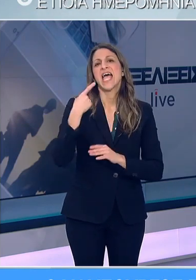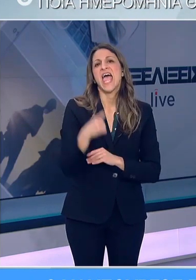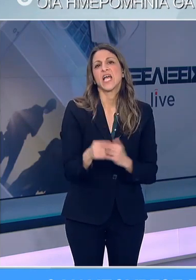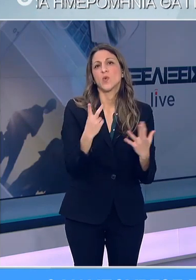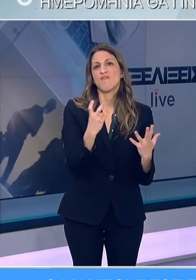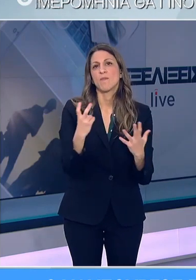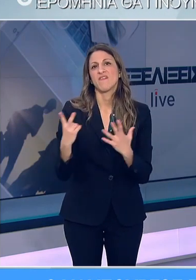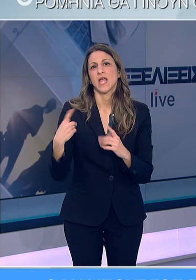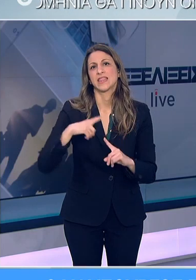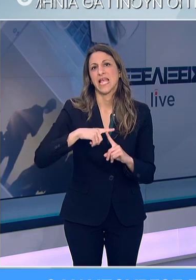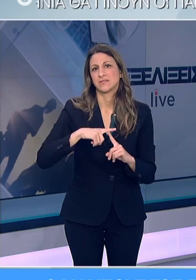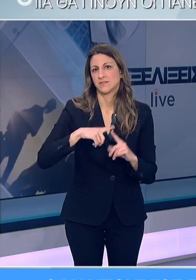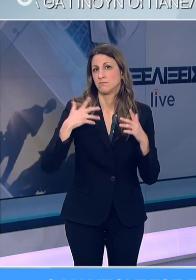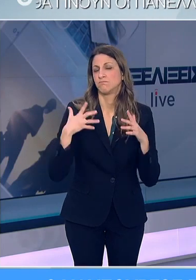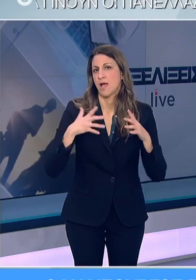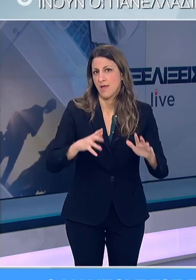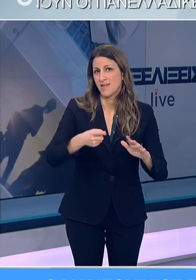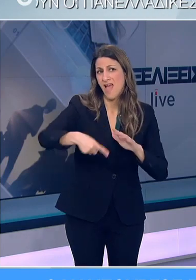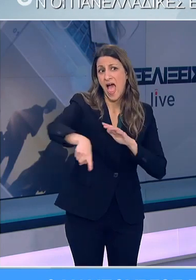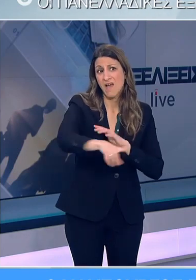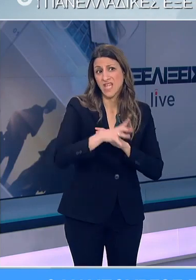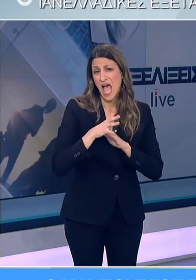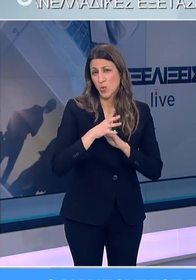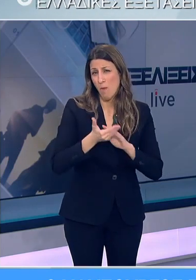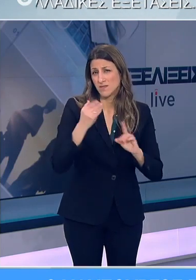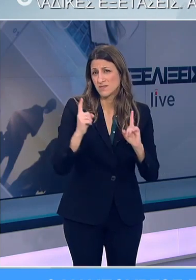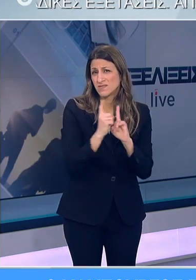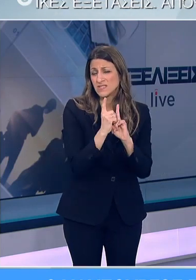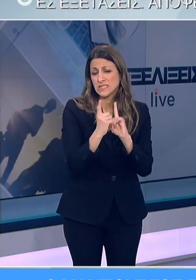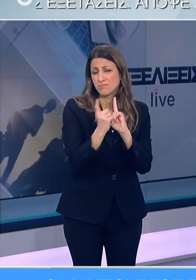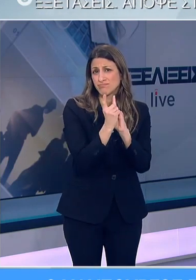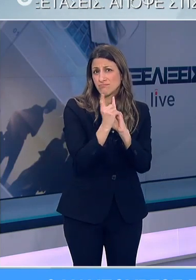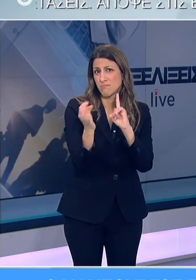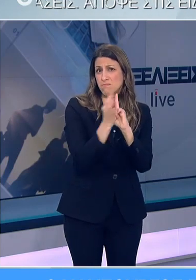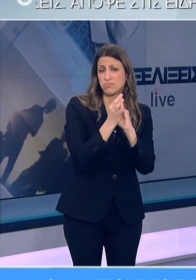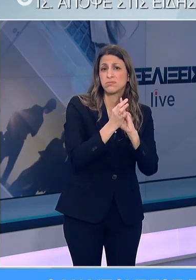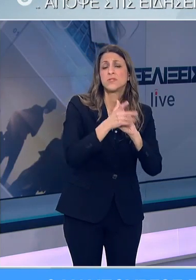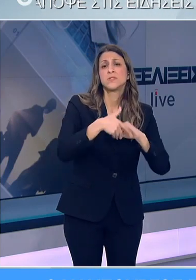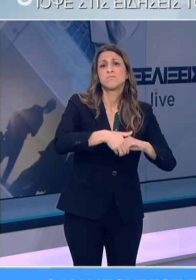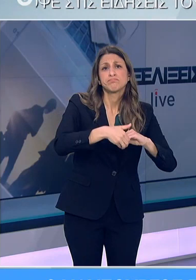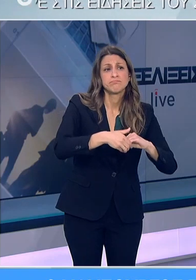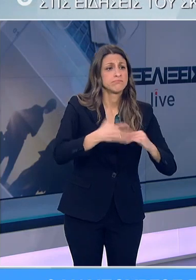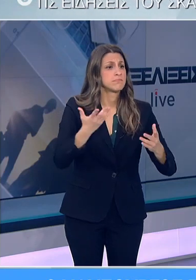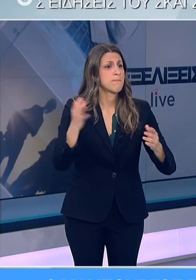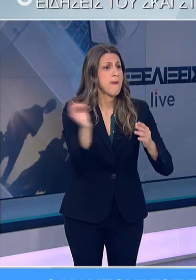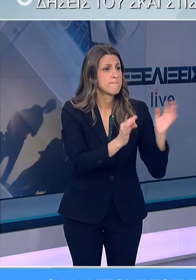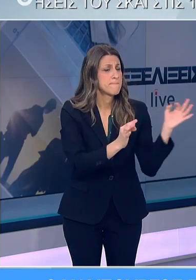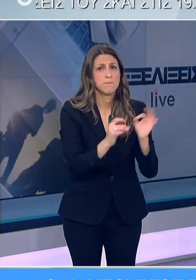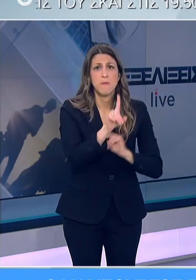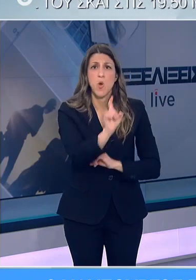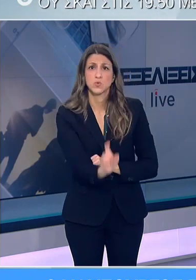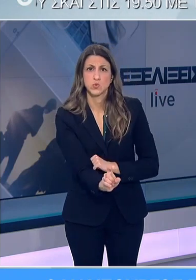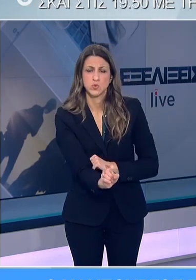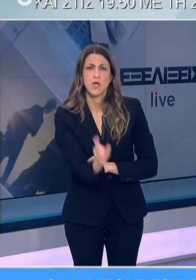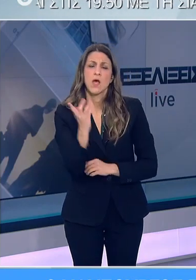σε 177 δυνητικές επαφές high ή low risk των